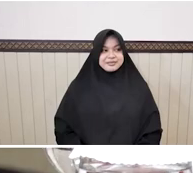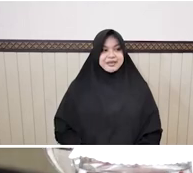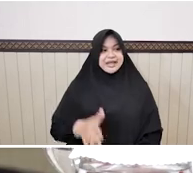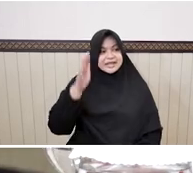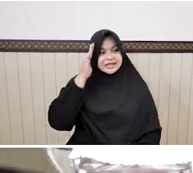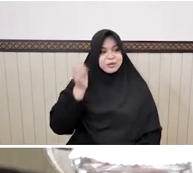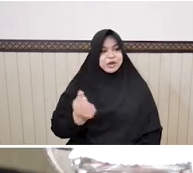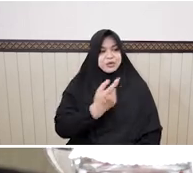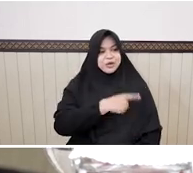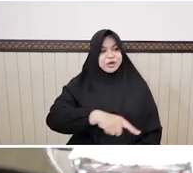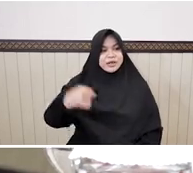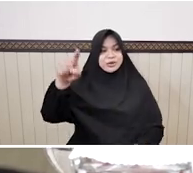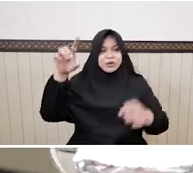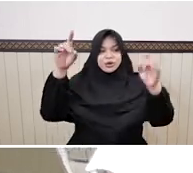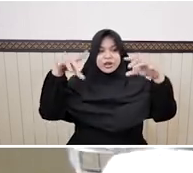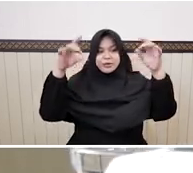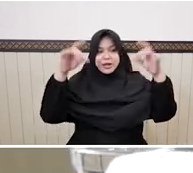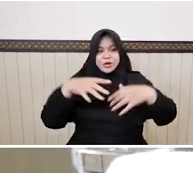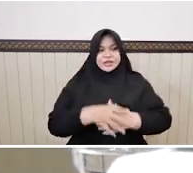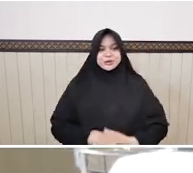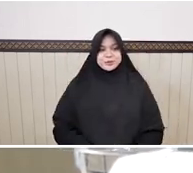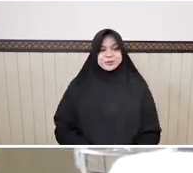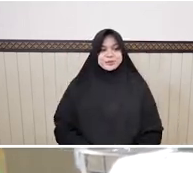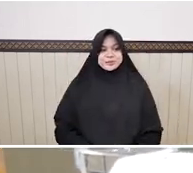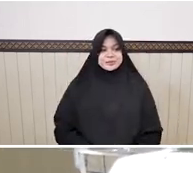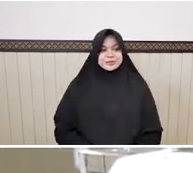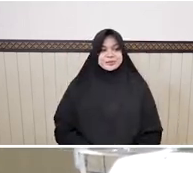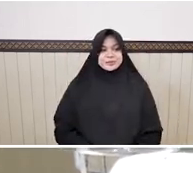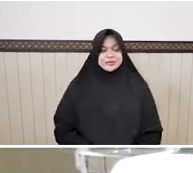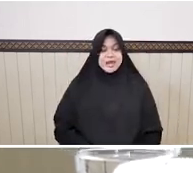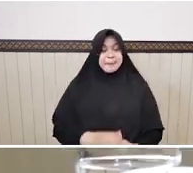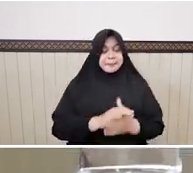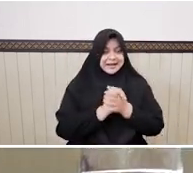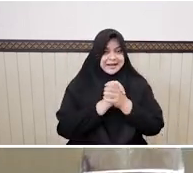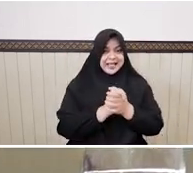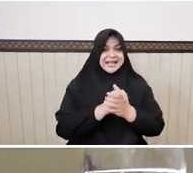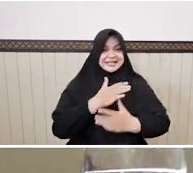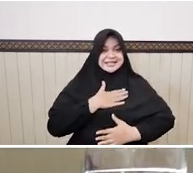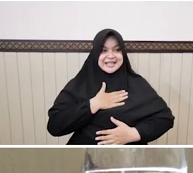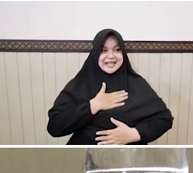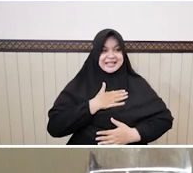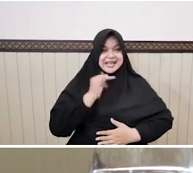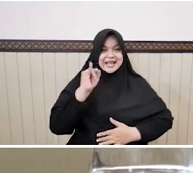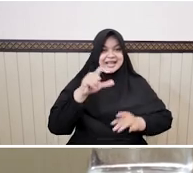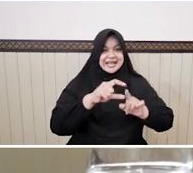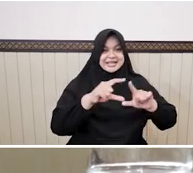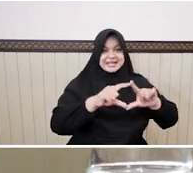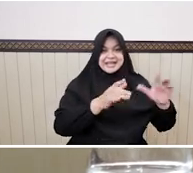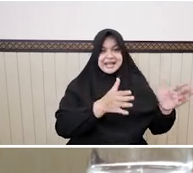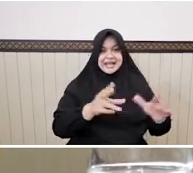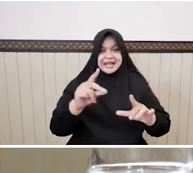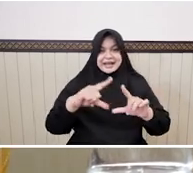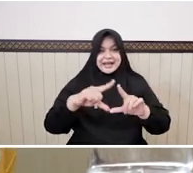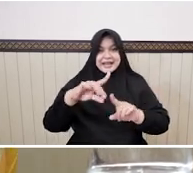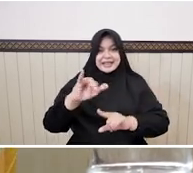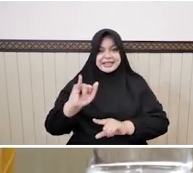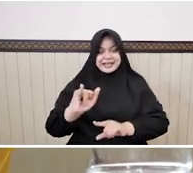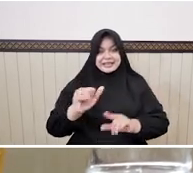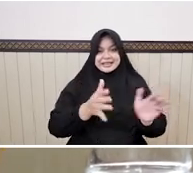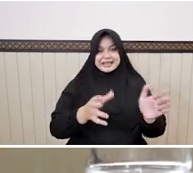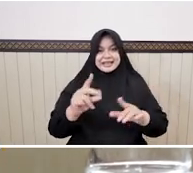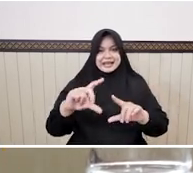Assalamualaikum warahmatullahi wabarakatuh Salam perkenalkan saya idarati Ratnawati SH MH